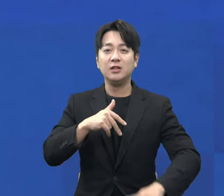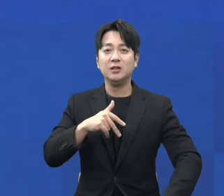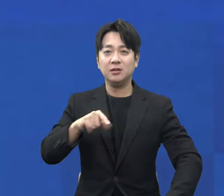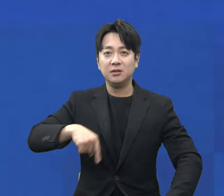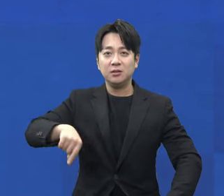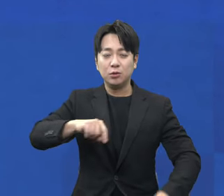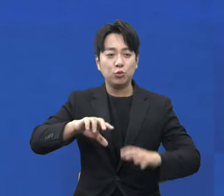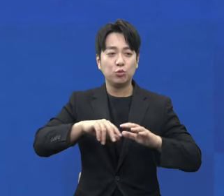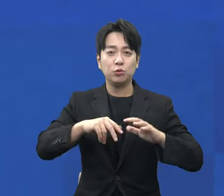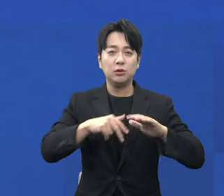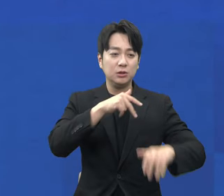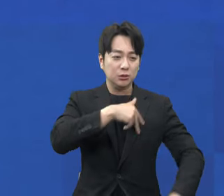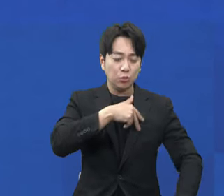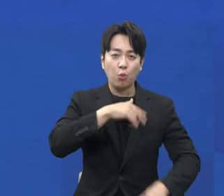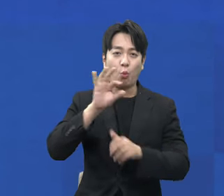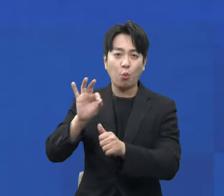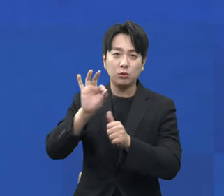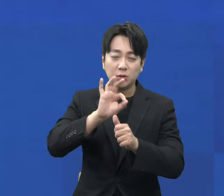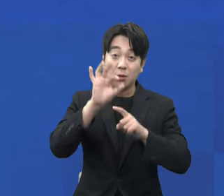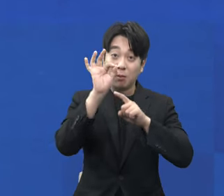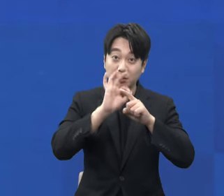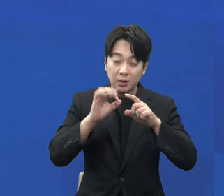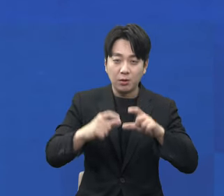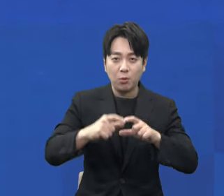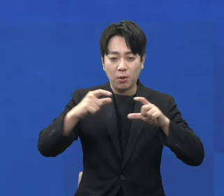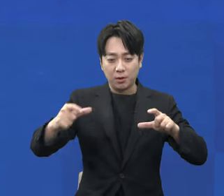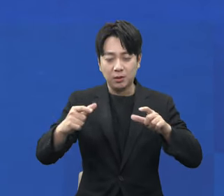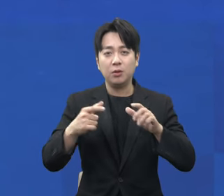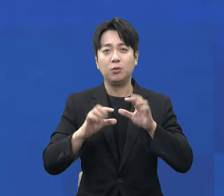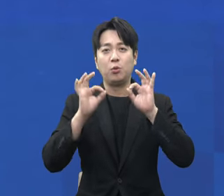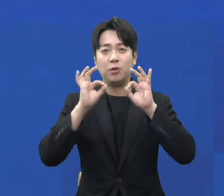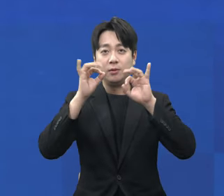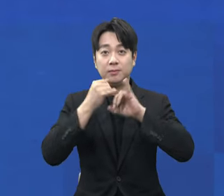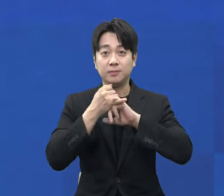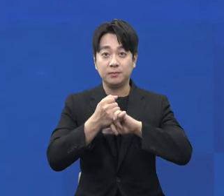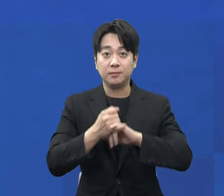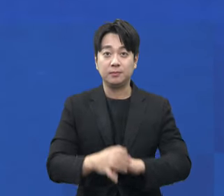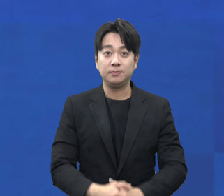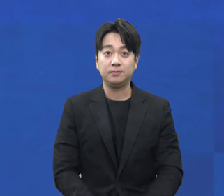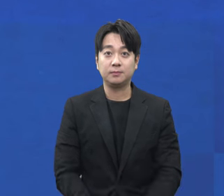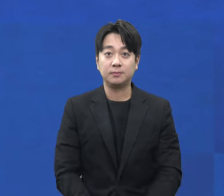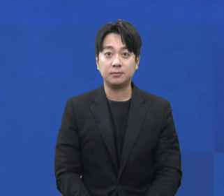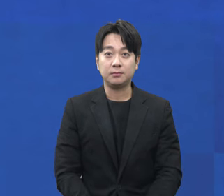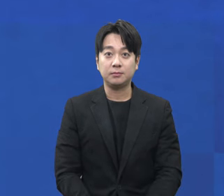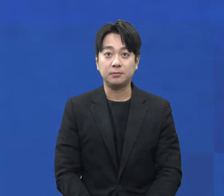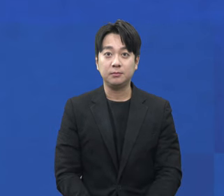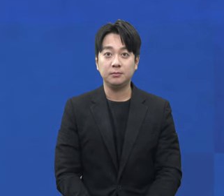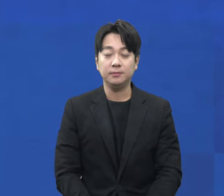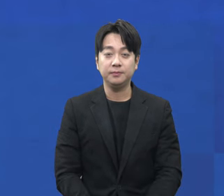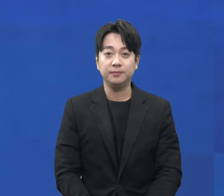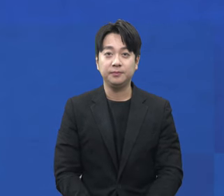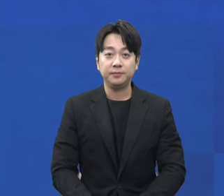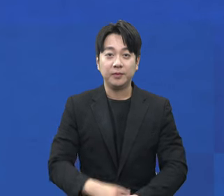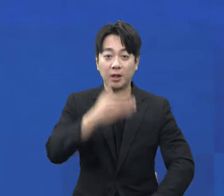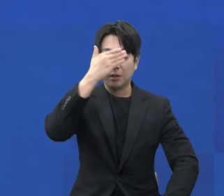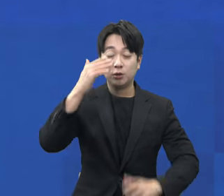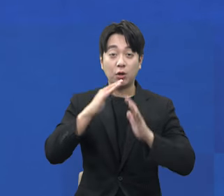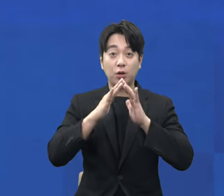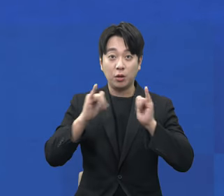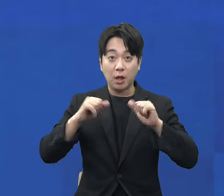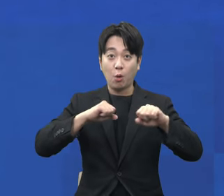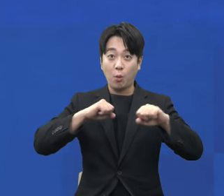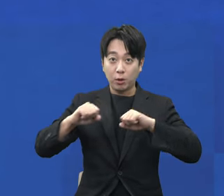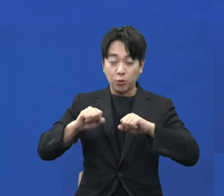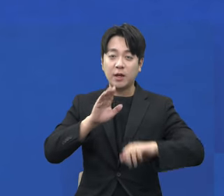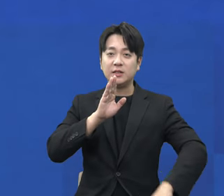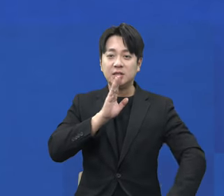총선, 지방선거의 청년 공천 비율을 확대하겠습니다. 마지막으로 청년활동에 실질적인 힘을